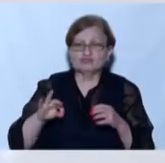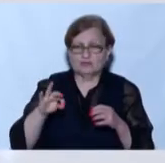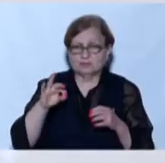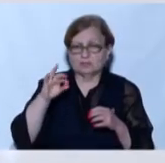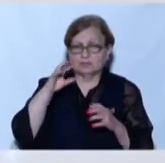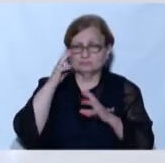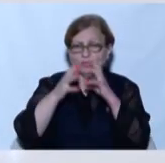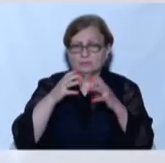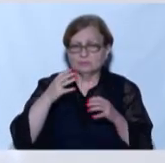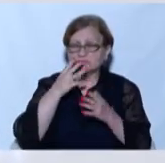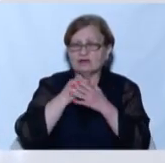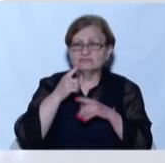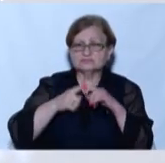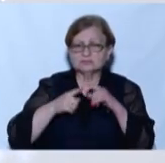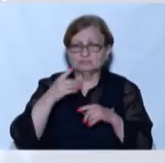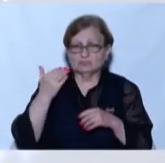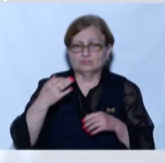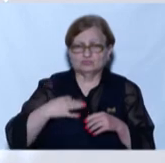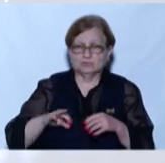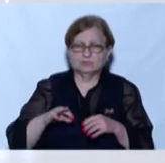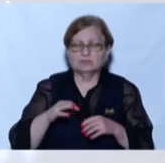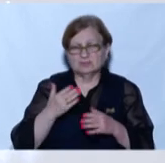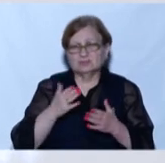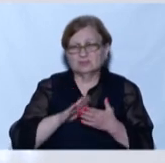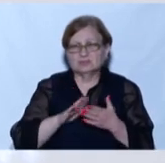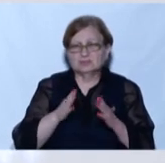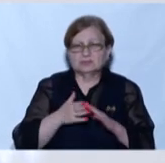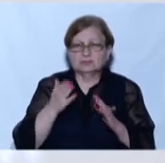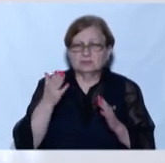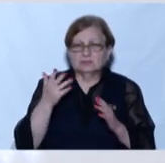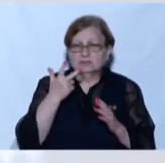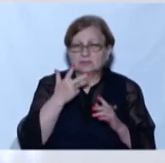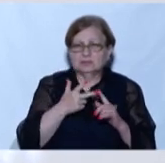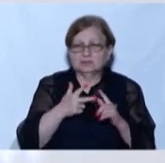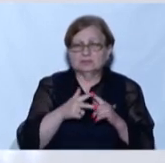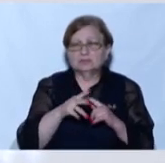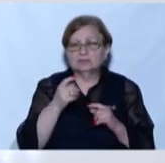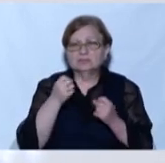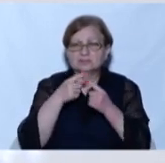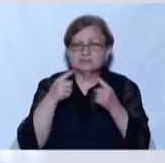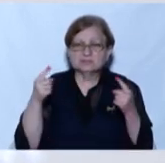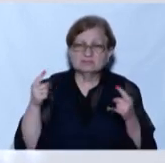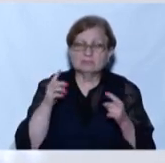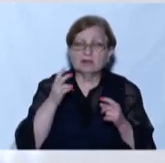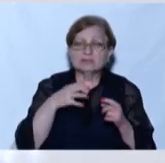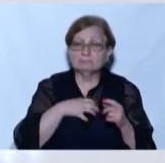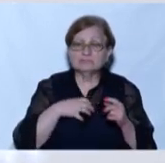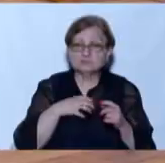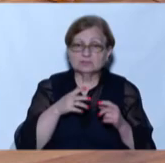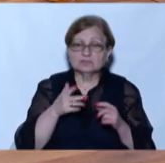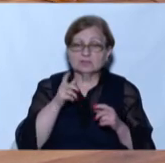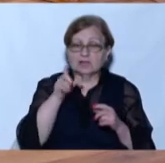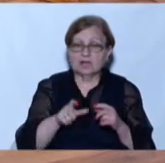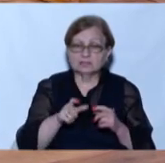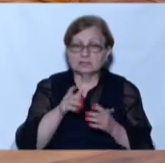ნაწილი. ესეა, რომ აი პირობითად შეიძლება ითქვას, ეს სამი სახეა. შეიძლება კიდე სხვა პლასტებიც იყოს, მაგრამ ძირითადად ეს არის